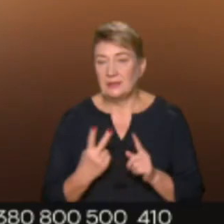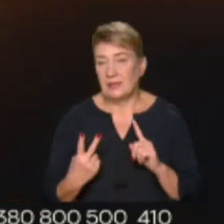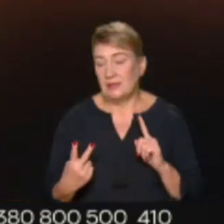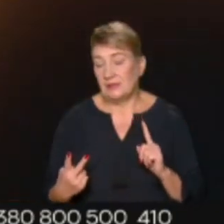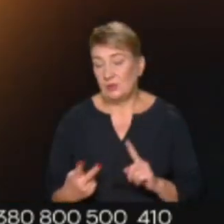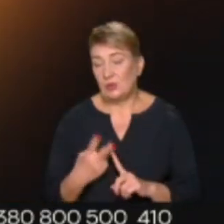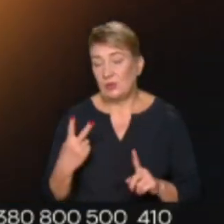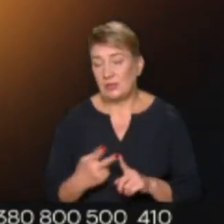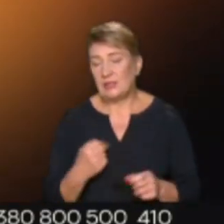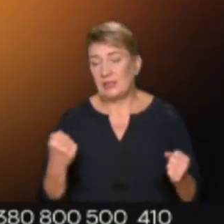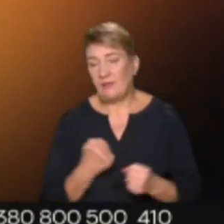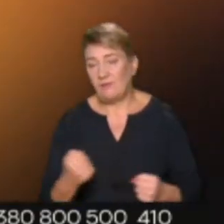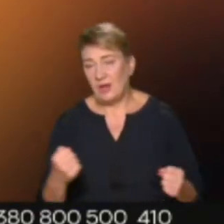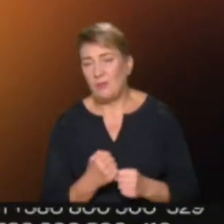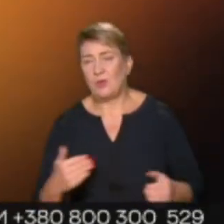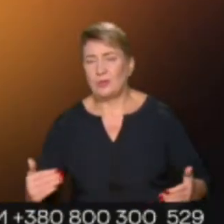воно вибухає